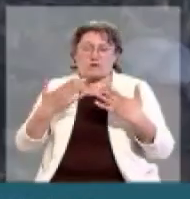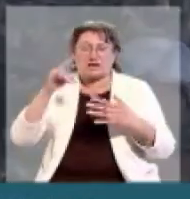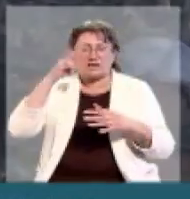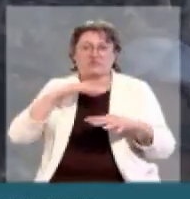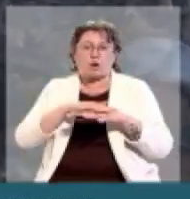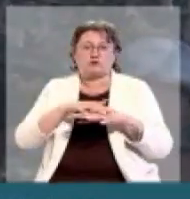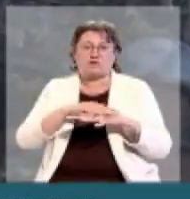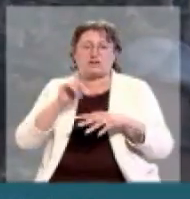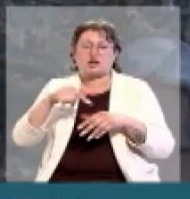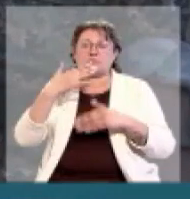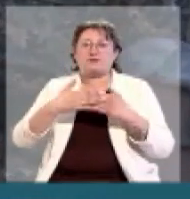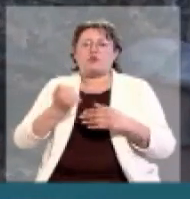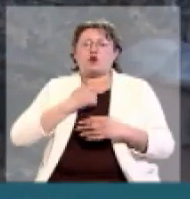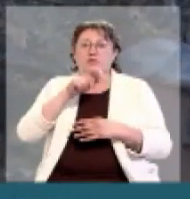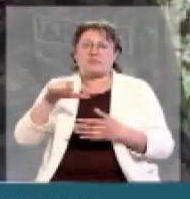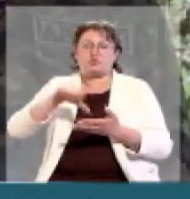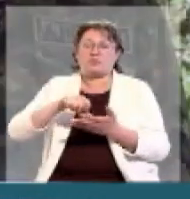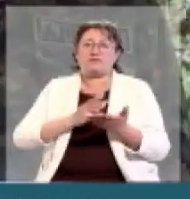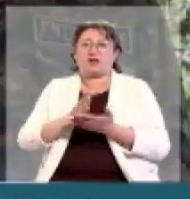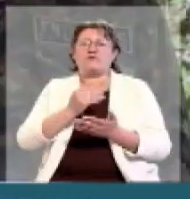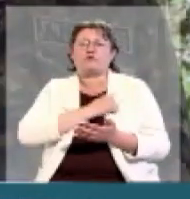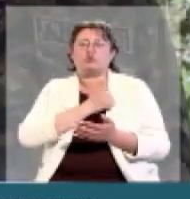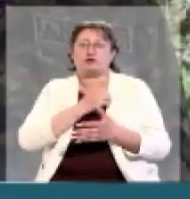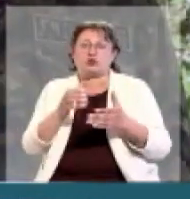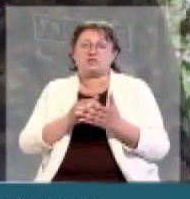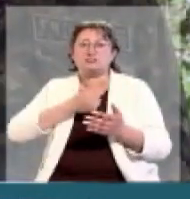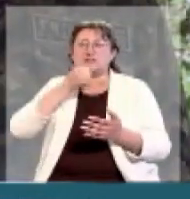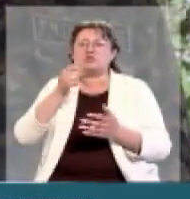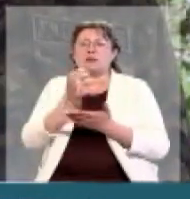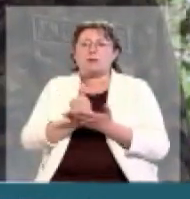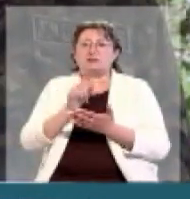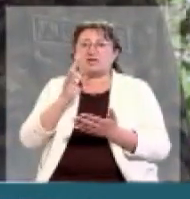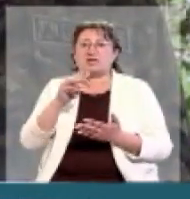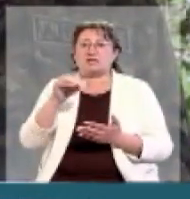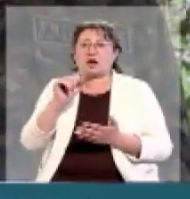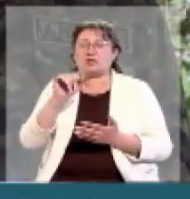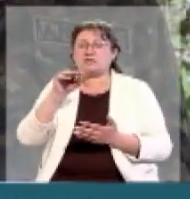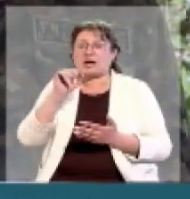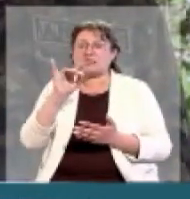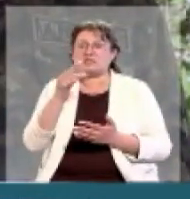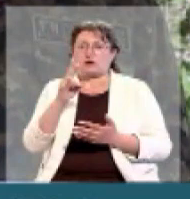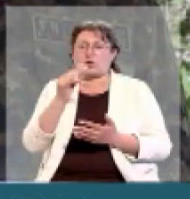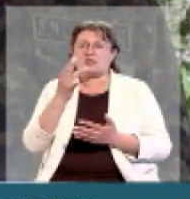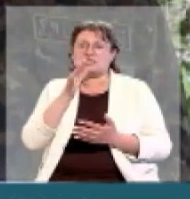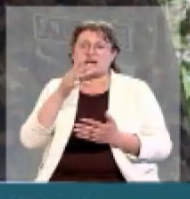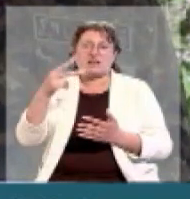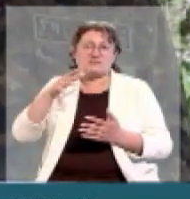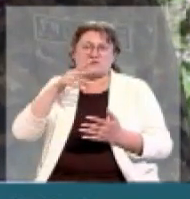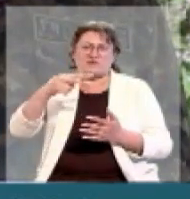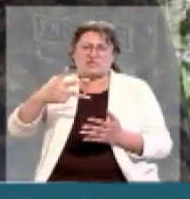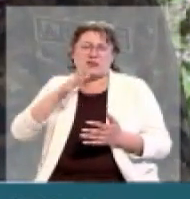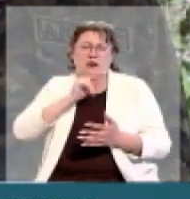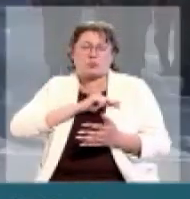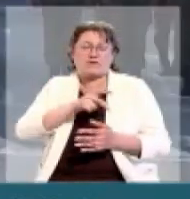общества. Также перед военнослужащими выступила ветеран воинской части, старшина запаса Наталья Торценко. Несколько десятилетий она